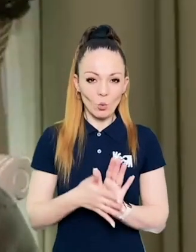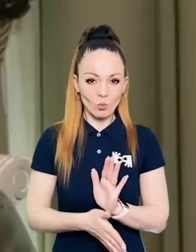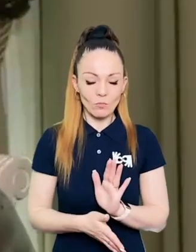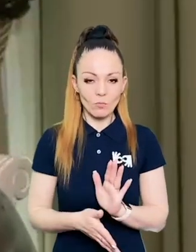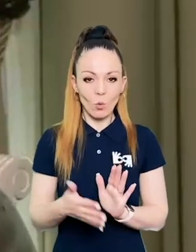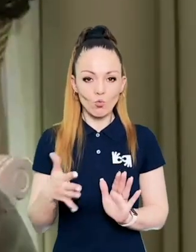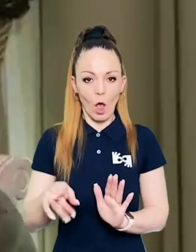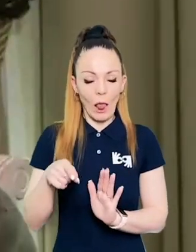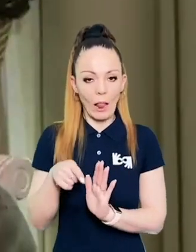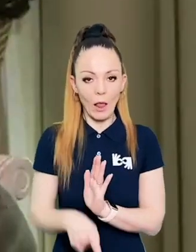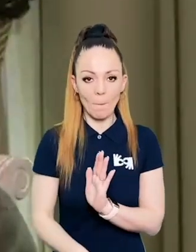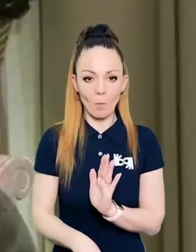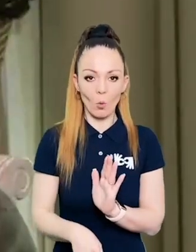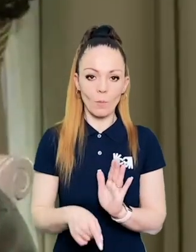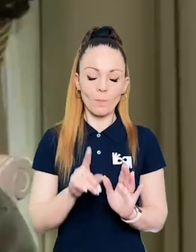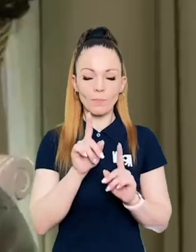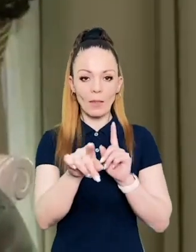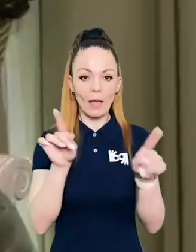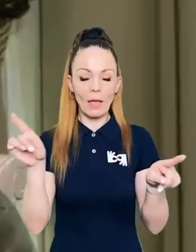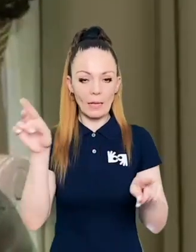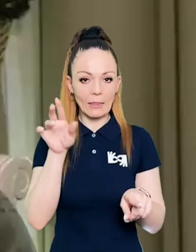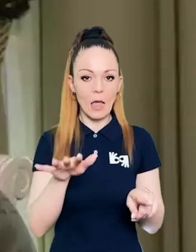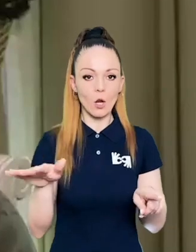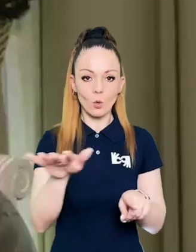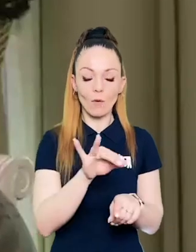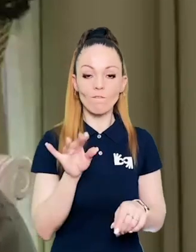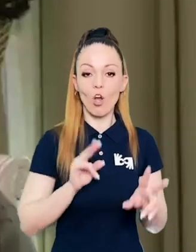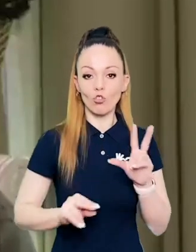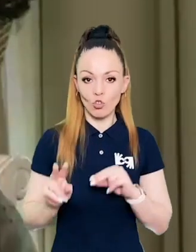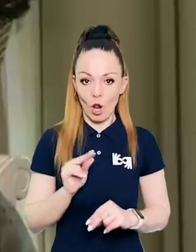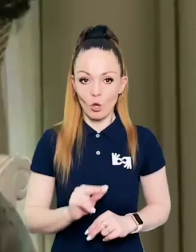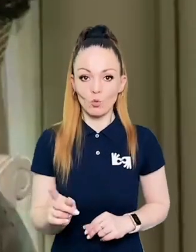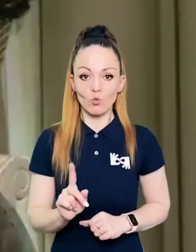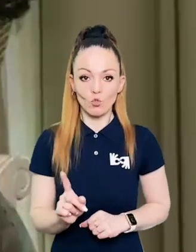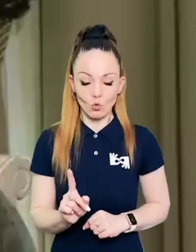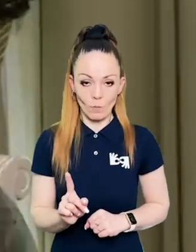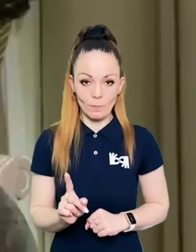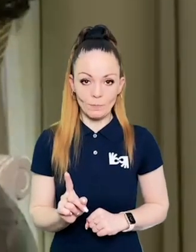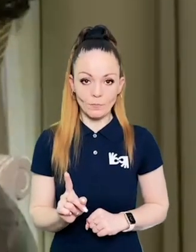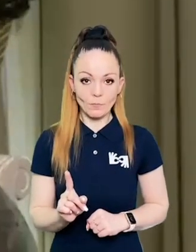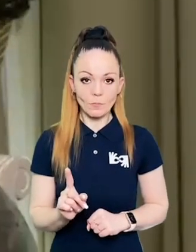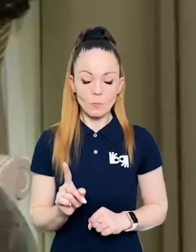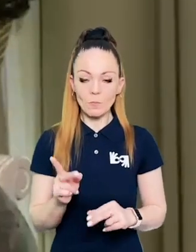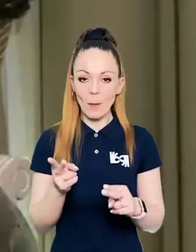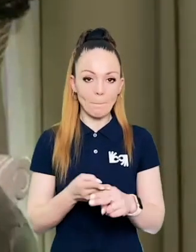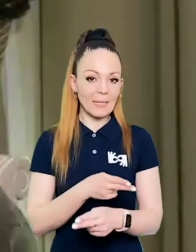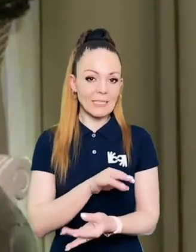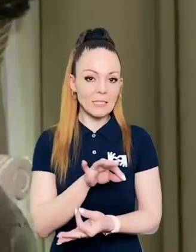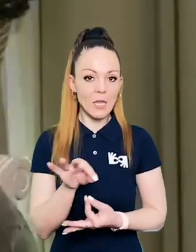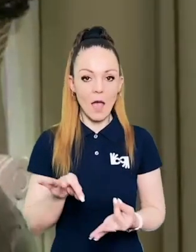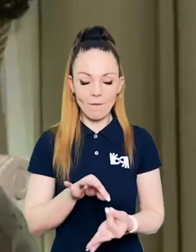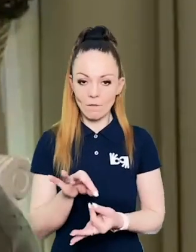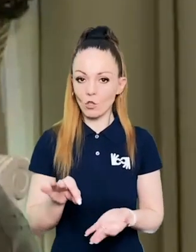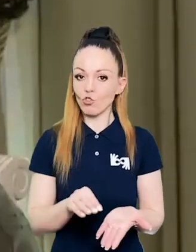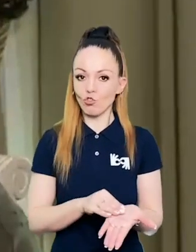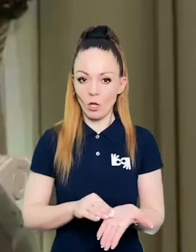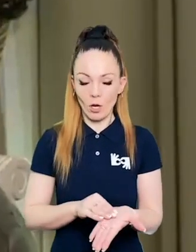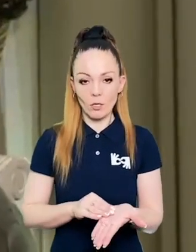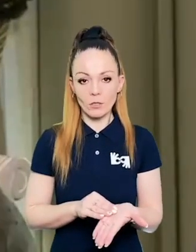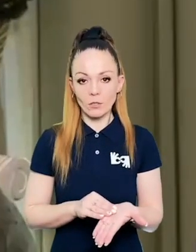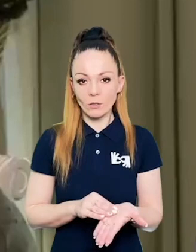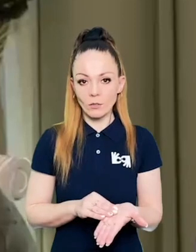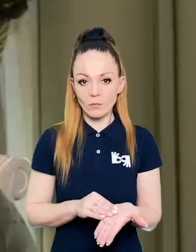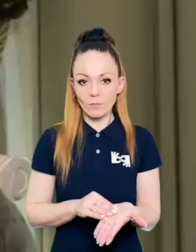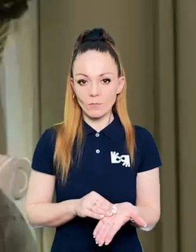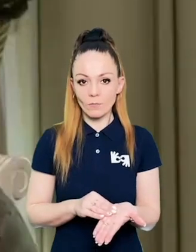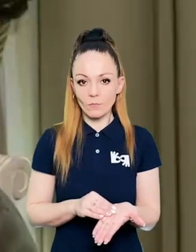ви розумієте, да? Вони глибоко в деяких територіях. Тому вважаю, що без зайвих, ще